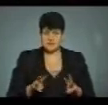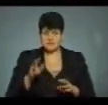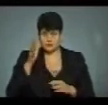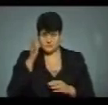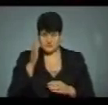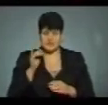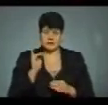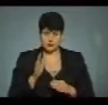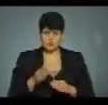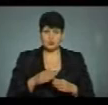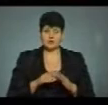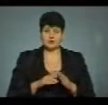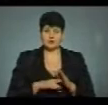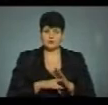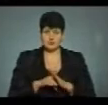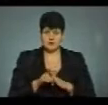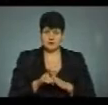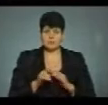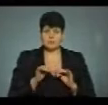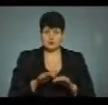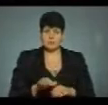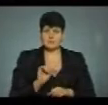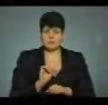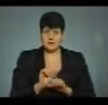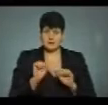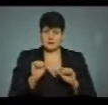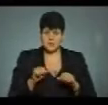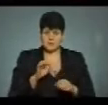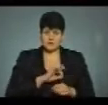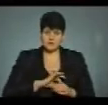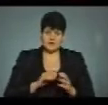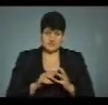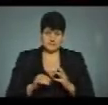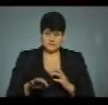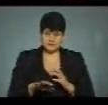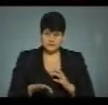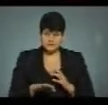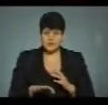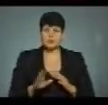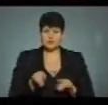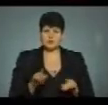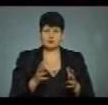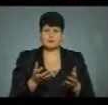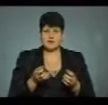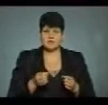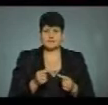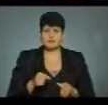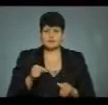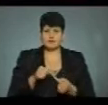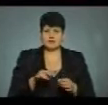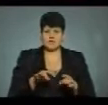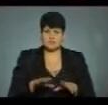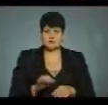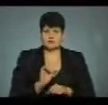буде розпочата процедура припинення права користування цією ділянкою, тоді будуть прийняті відповідні рішення про припинення права